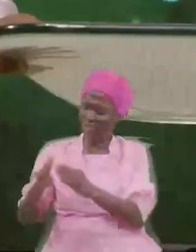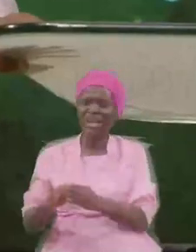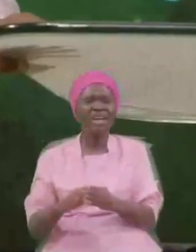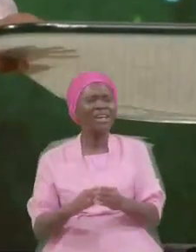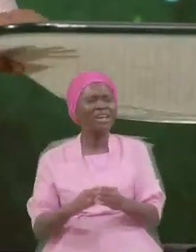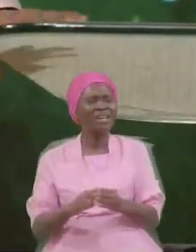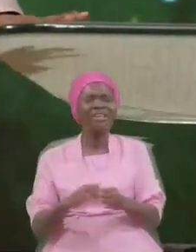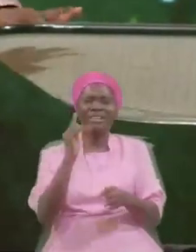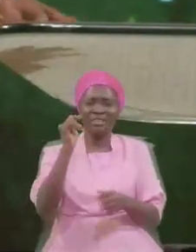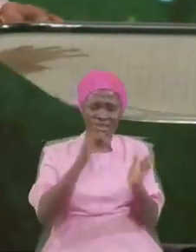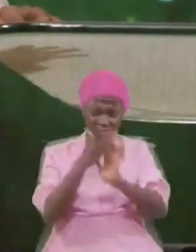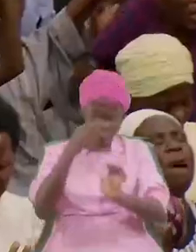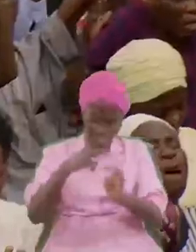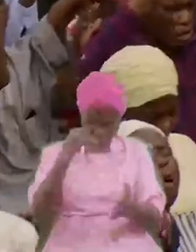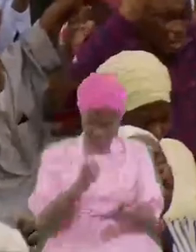au nom de Jésus-Christ.